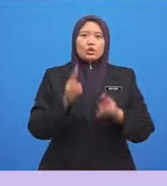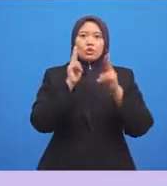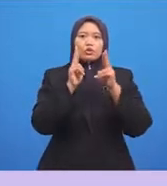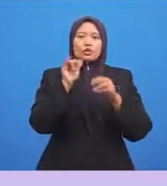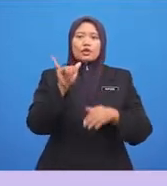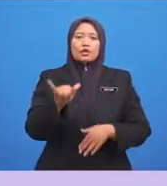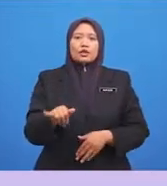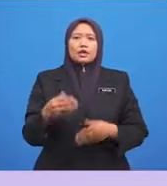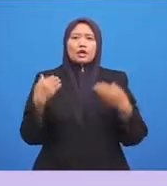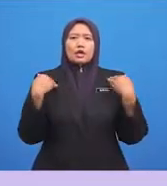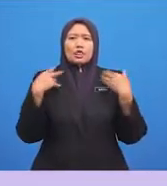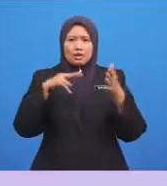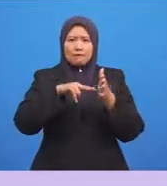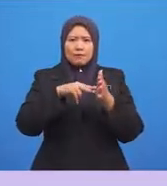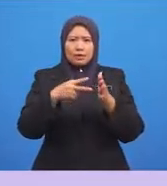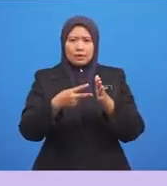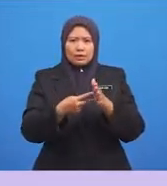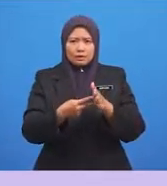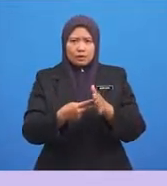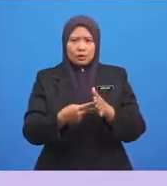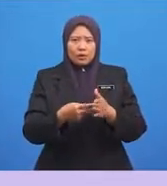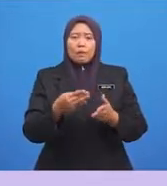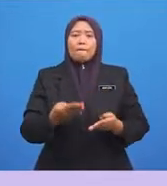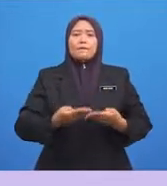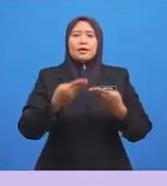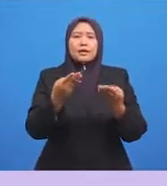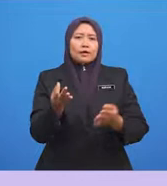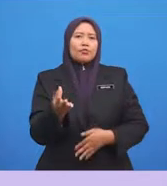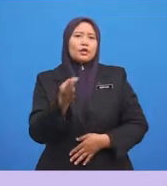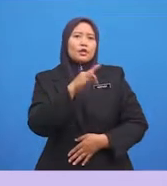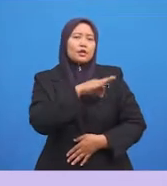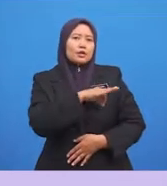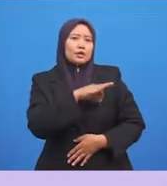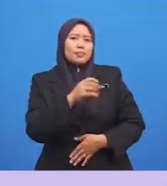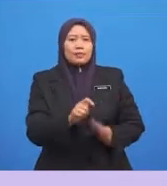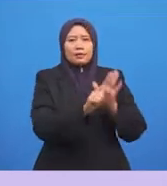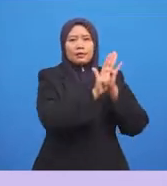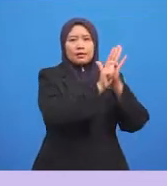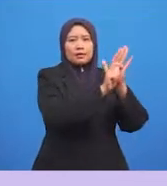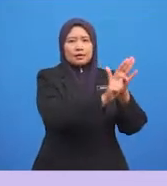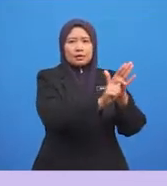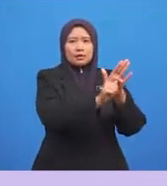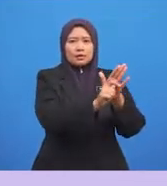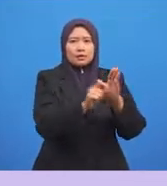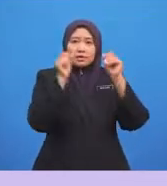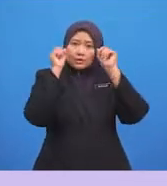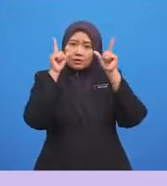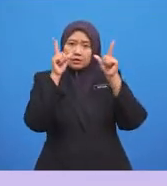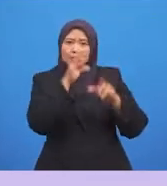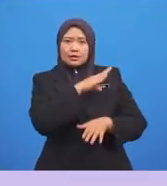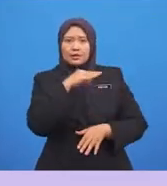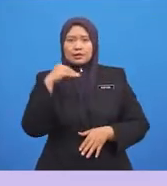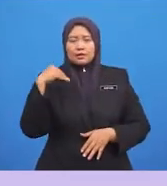yang mempunyai makna yang dapat memberi pengajaran, teladan, kesedaran